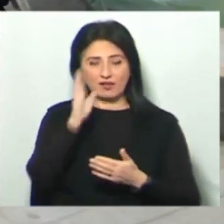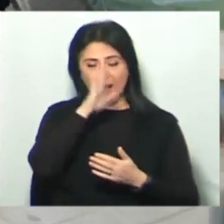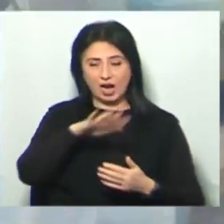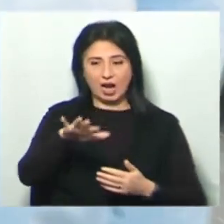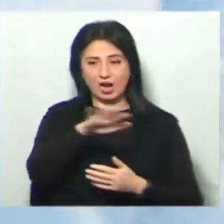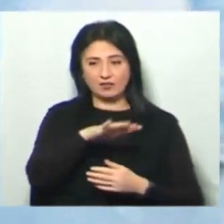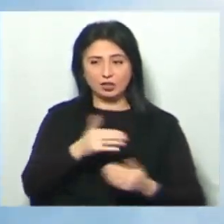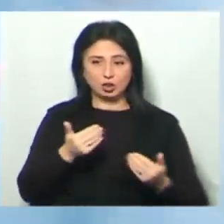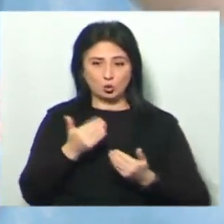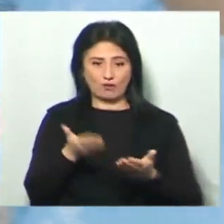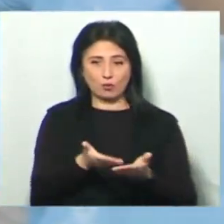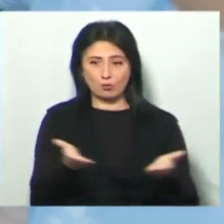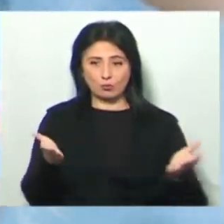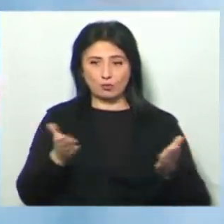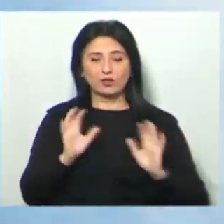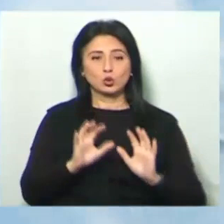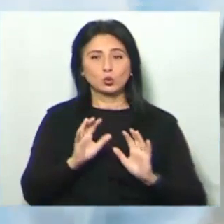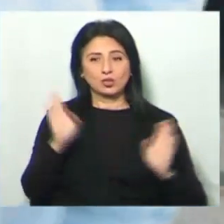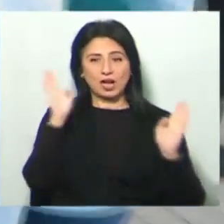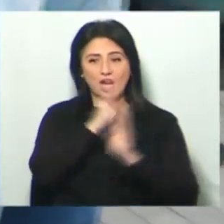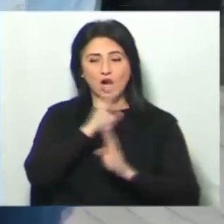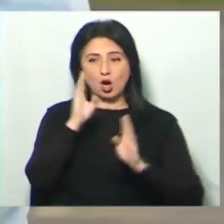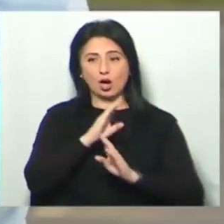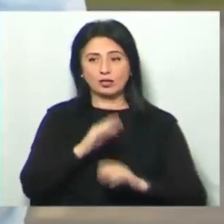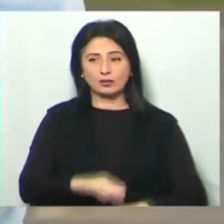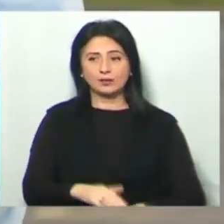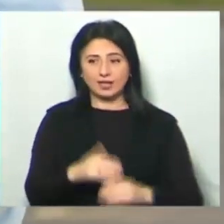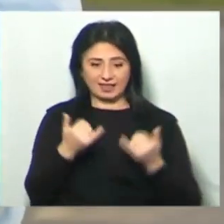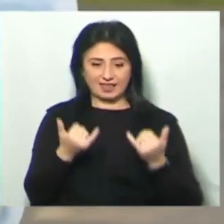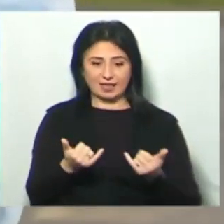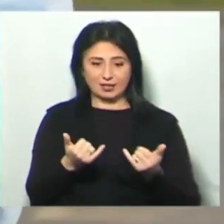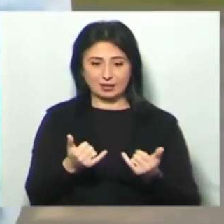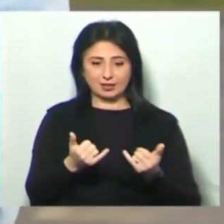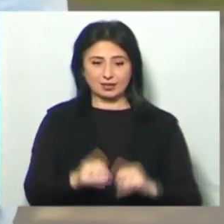გარემოს, სადაც ცხოვრობ და ზრუნავ ეკოლოგიაზე. დღეს